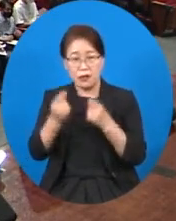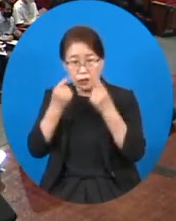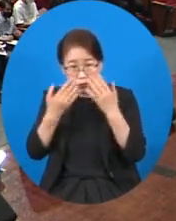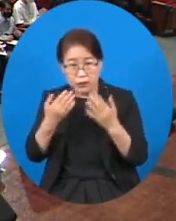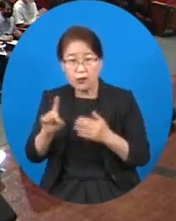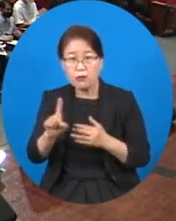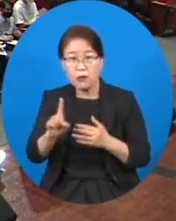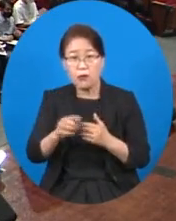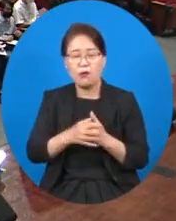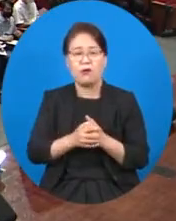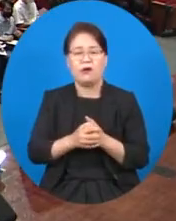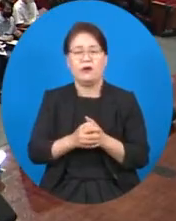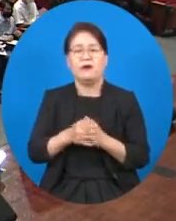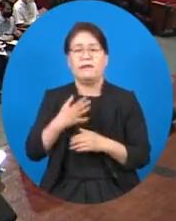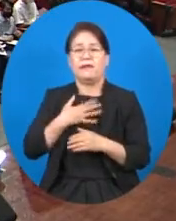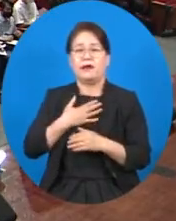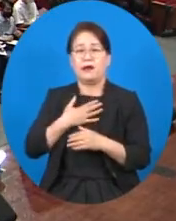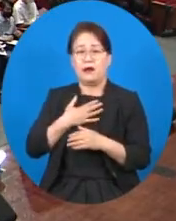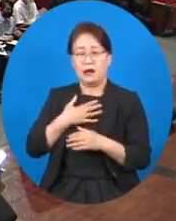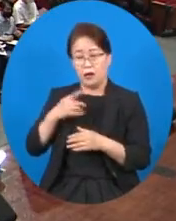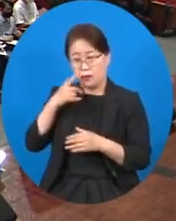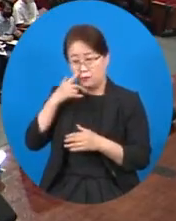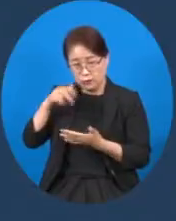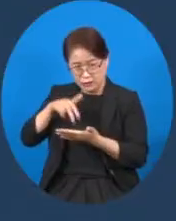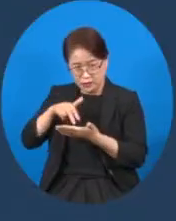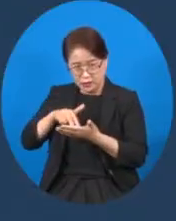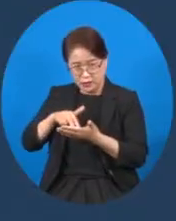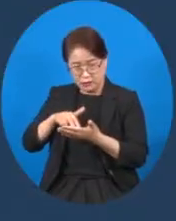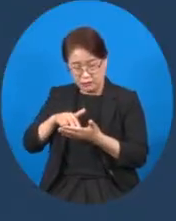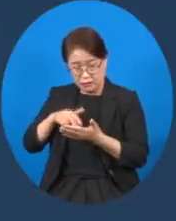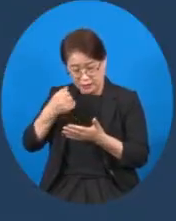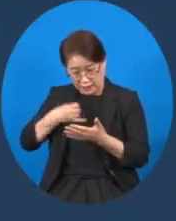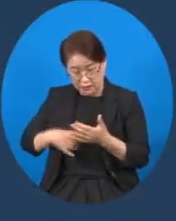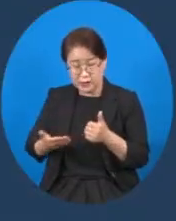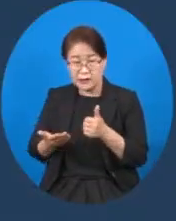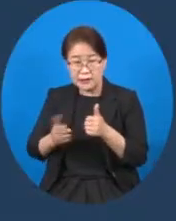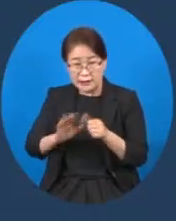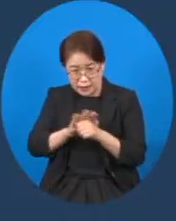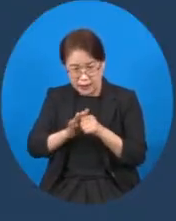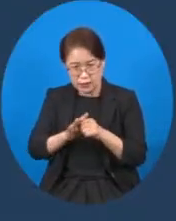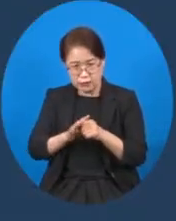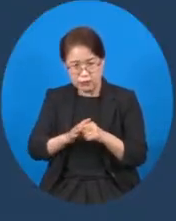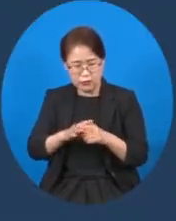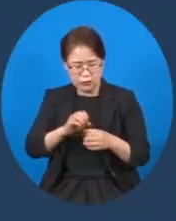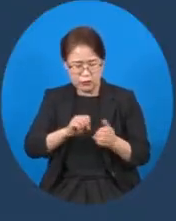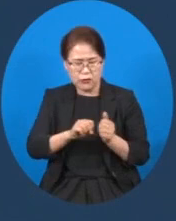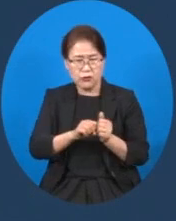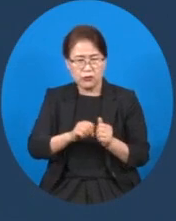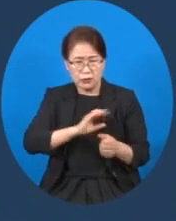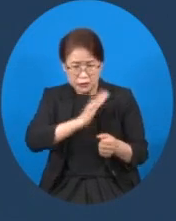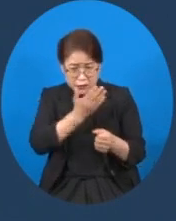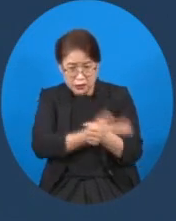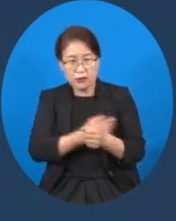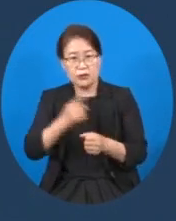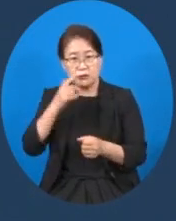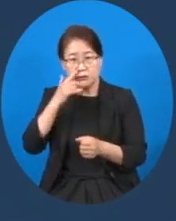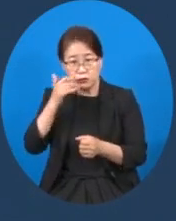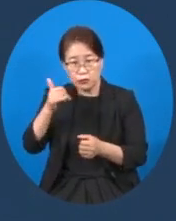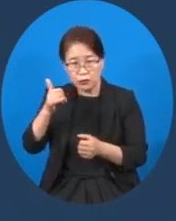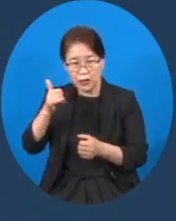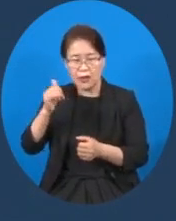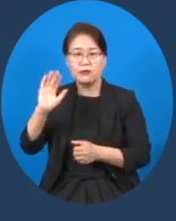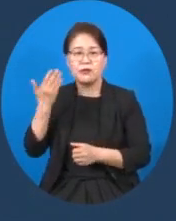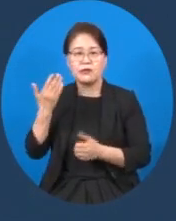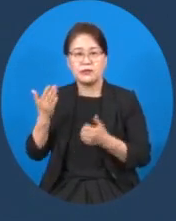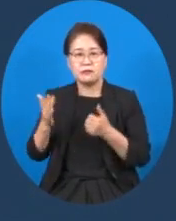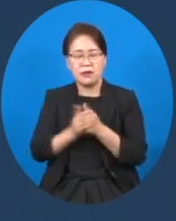사실은요, 내가 부모로서 아무리 내 자녀를 사랑하고 유능한 부모라고 할지라도 분명한 한